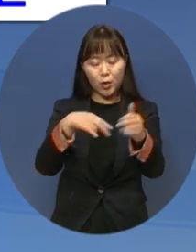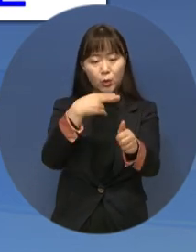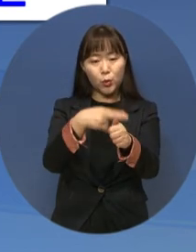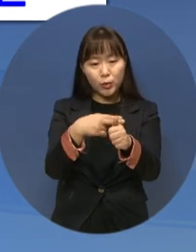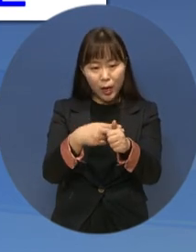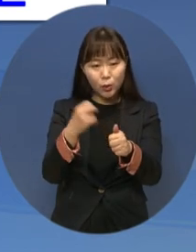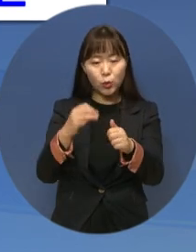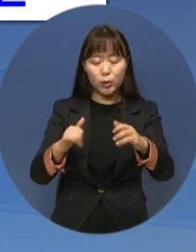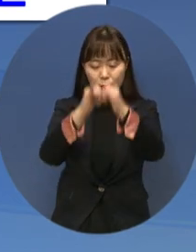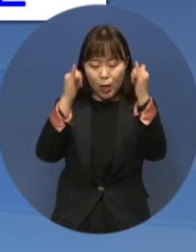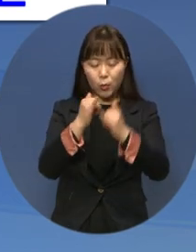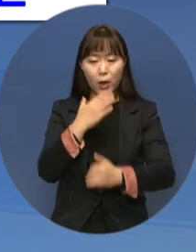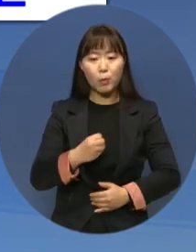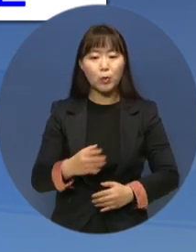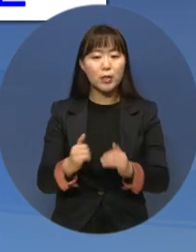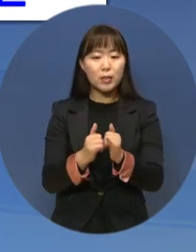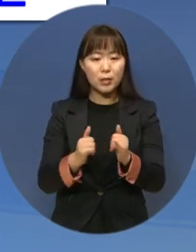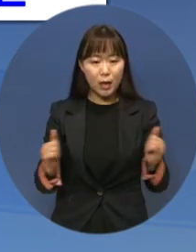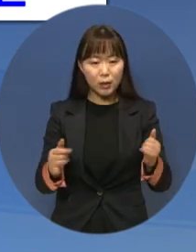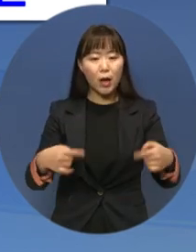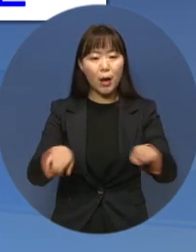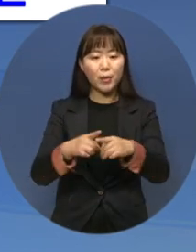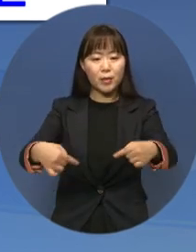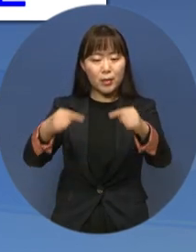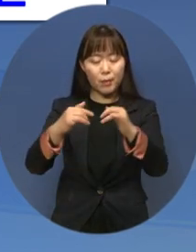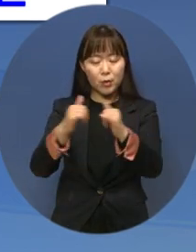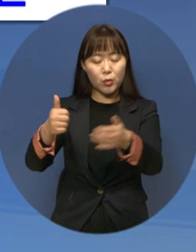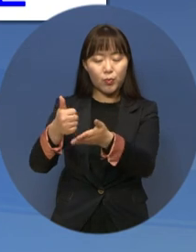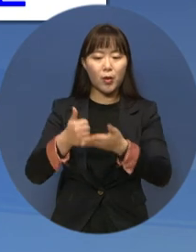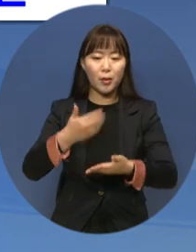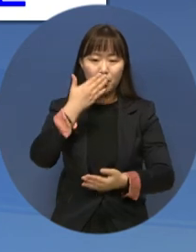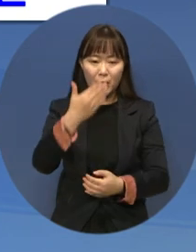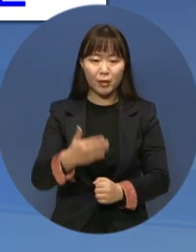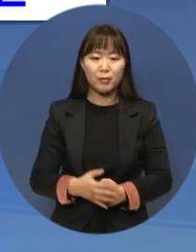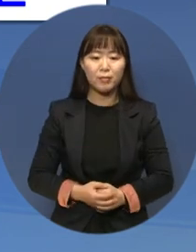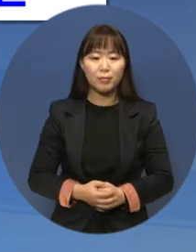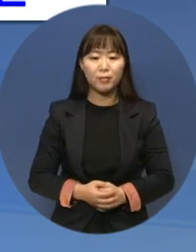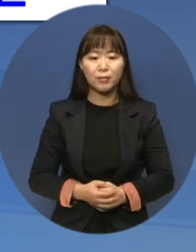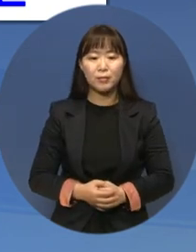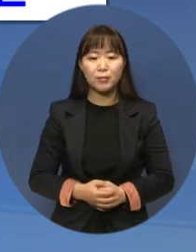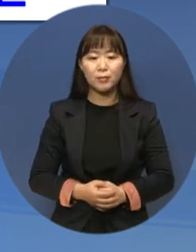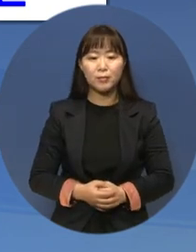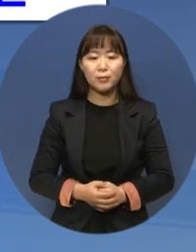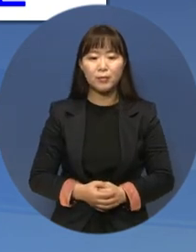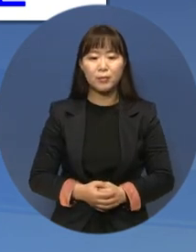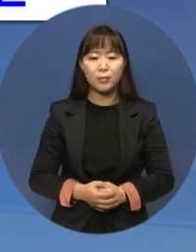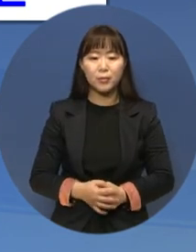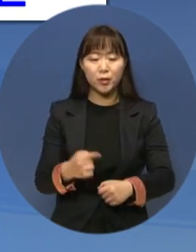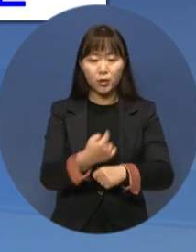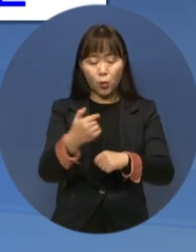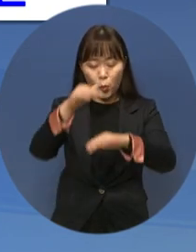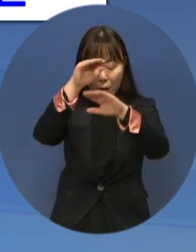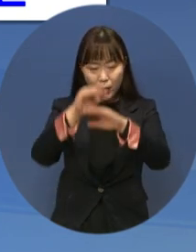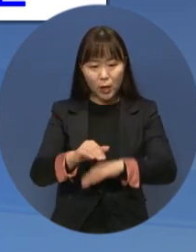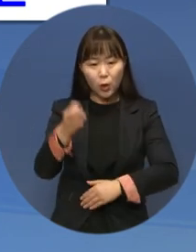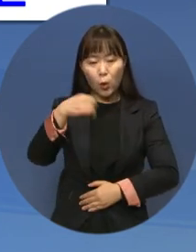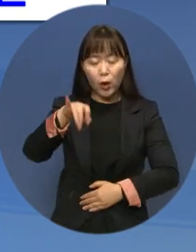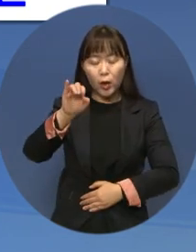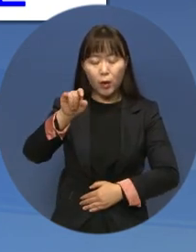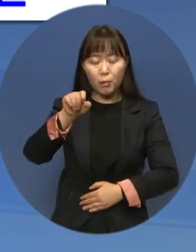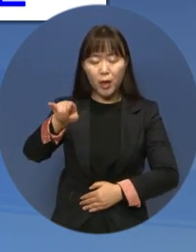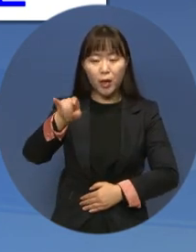교사, 사회복지사 등을 공동참여자로 초대할 수 있습니다. 이 밖에 자세한 사항은